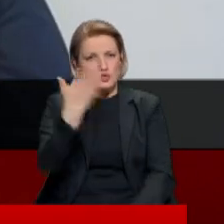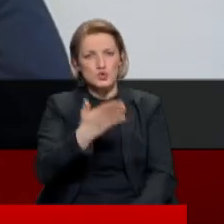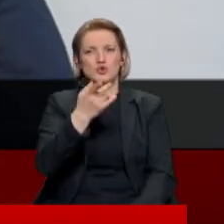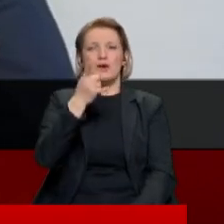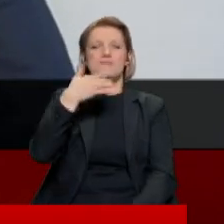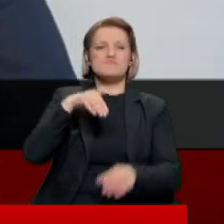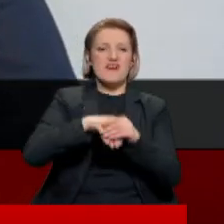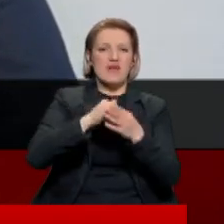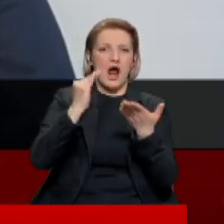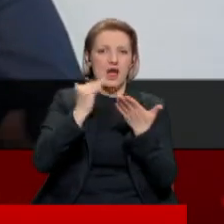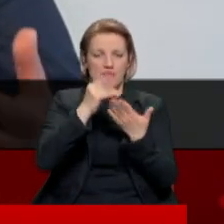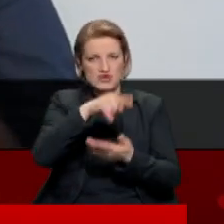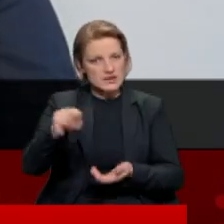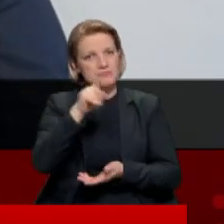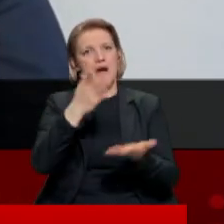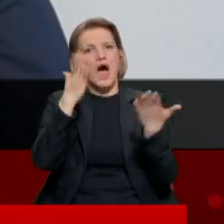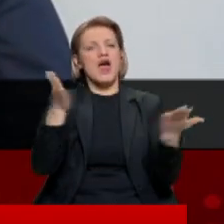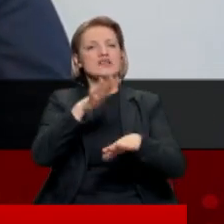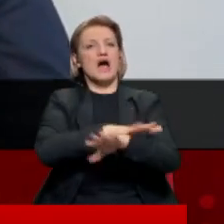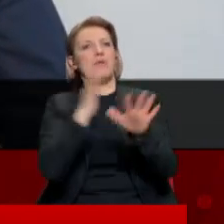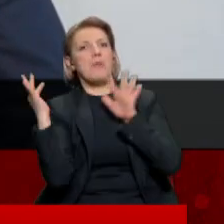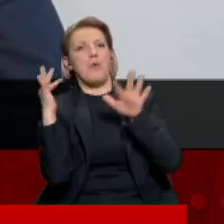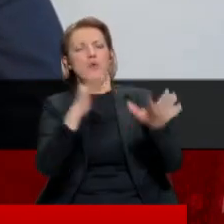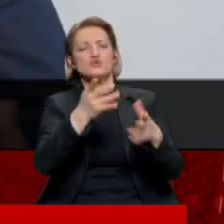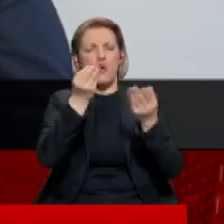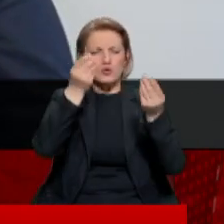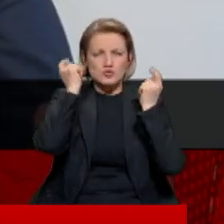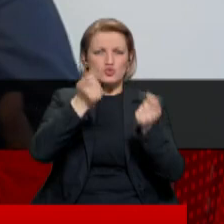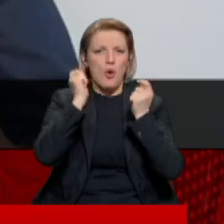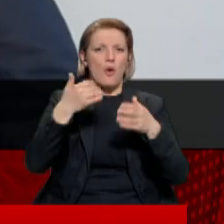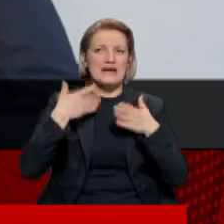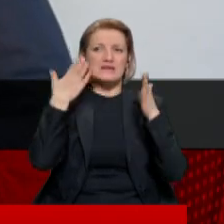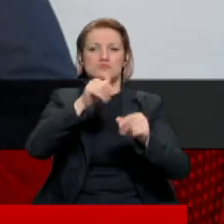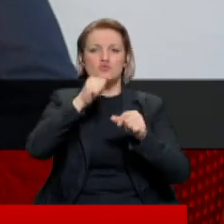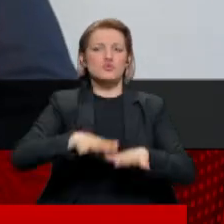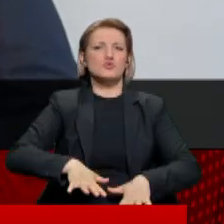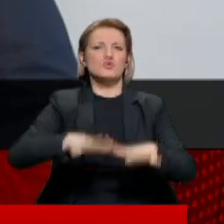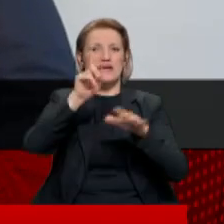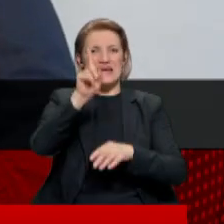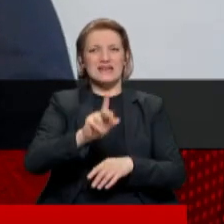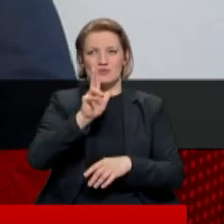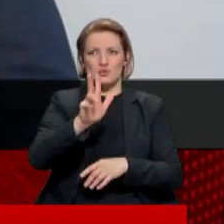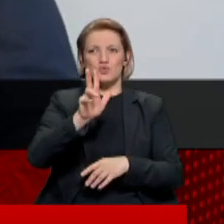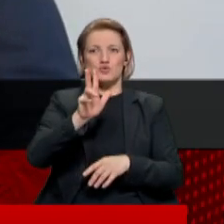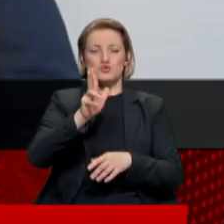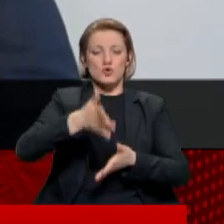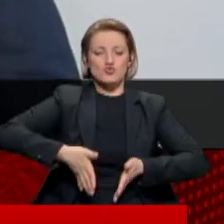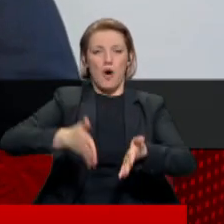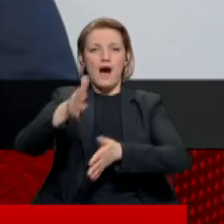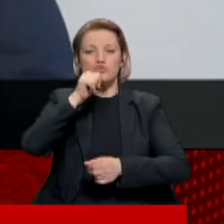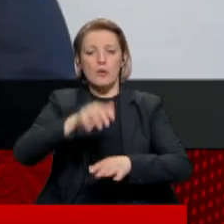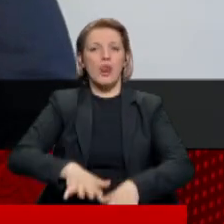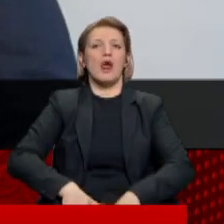diğer milletvekili arkadaşım falan. Herkes oraya gelmişti. Çok zor şartlarda gittim. Su basmıştı ilk üç sokağı